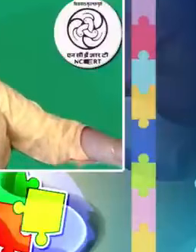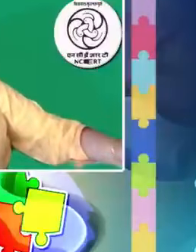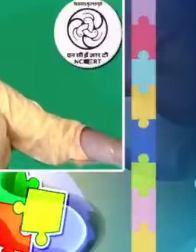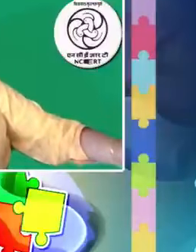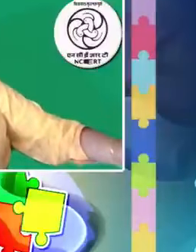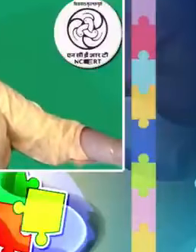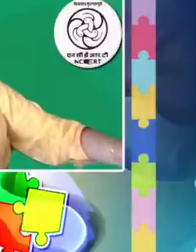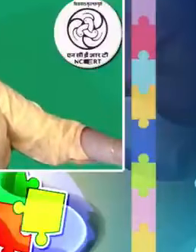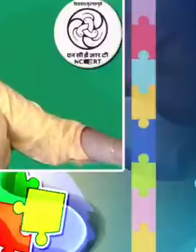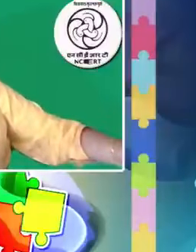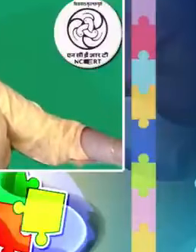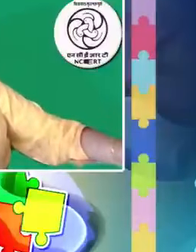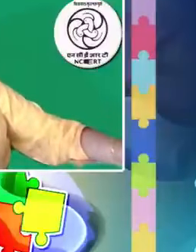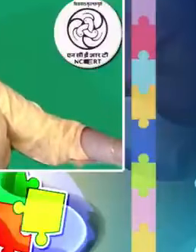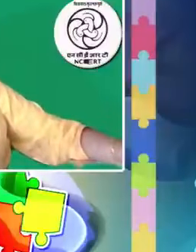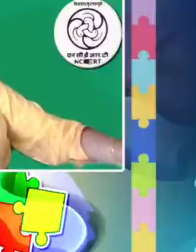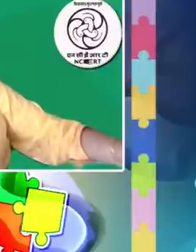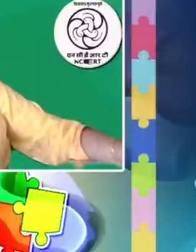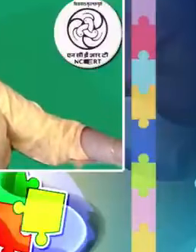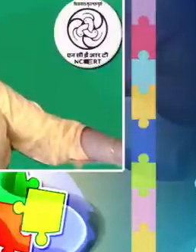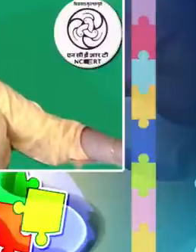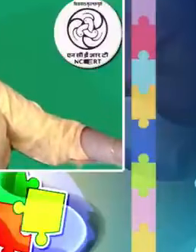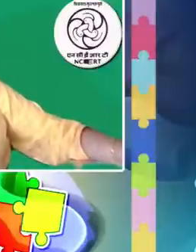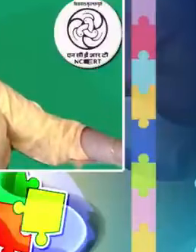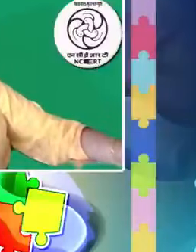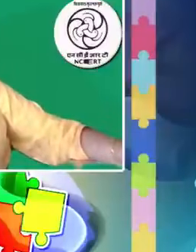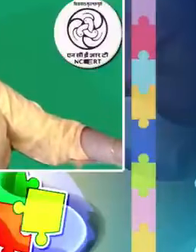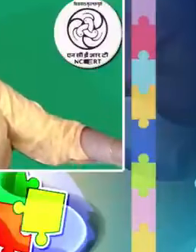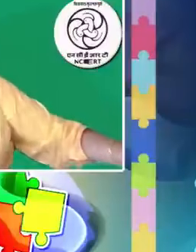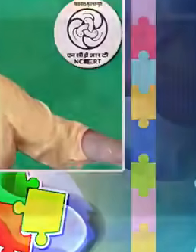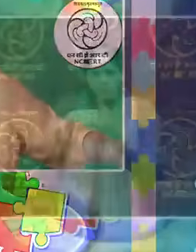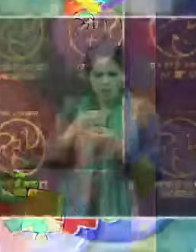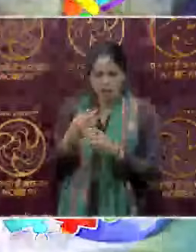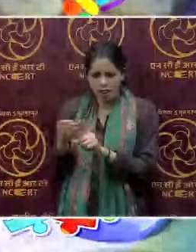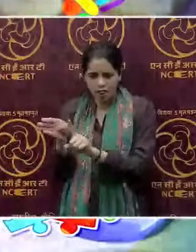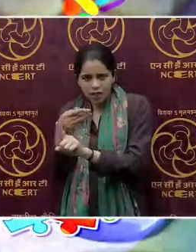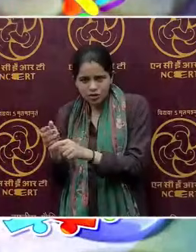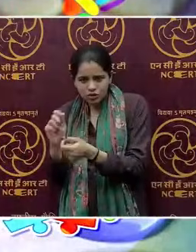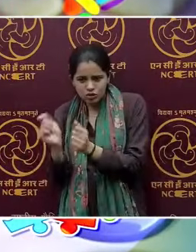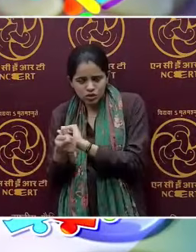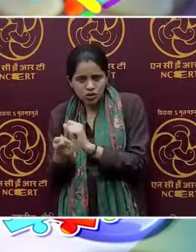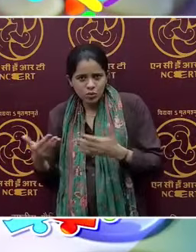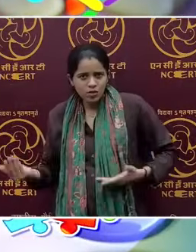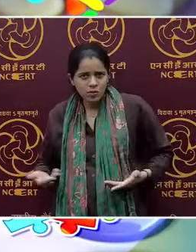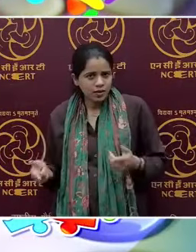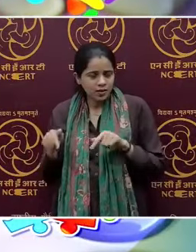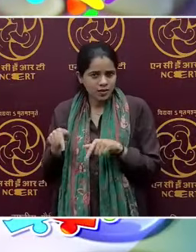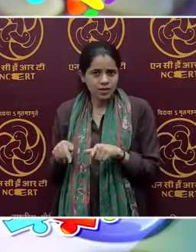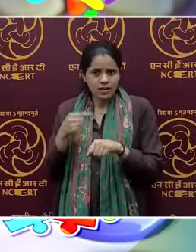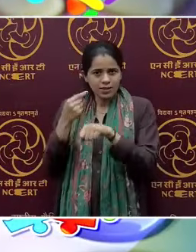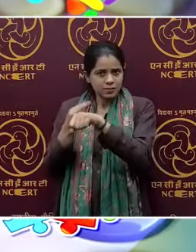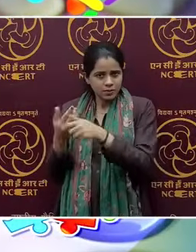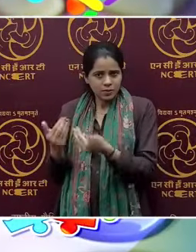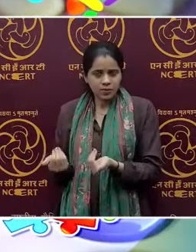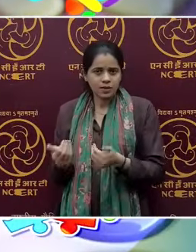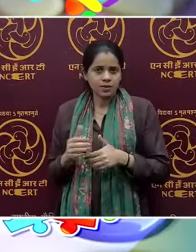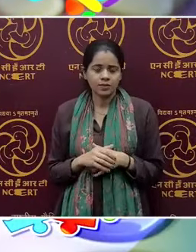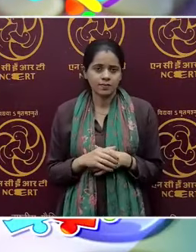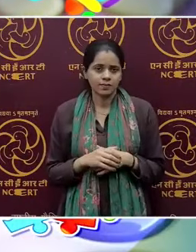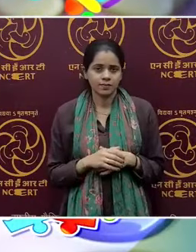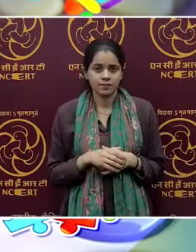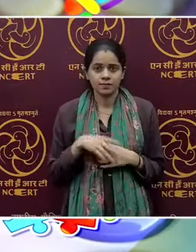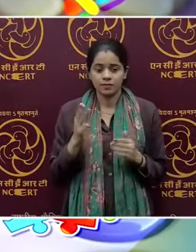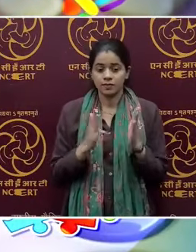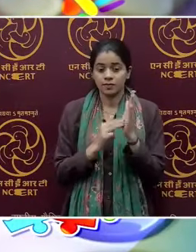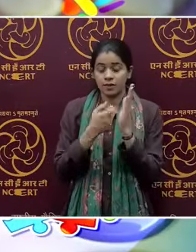पूछना चाहती हूँ कि जो ऑटिस्टिक बच्चे होते हैं, डू दे कम अक्रॉस एज मैनिपुलेटिव आल्सो बिकॉज ऑफ देयर बिहेवियर एट टाइम्स? आर